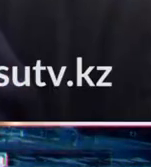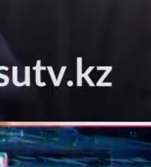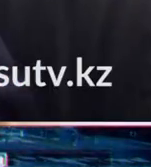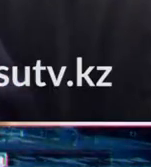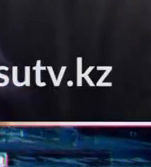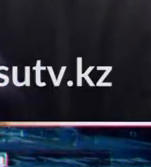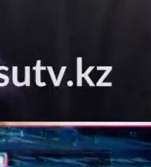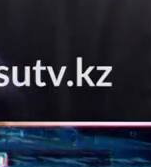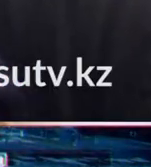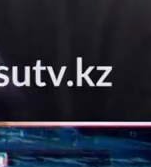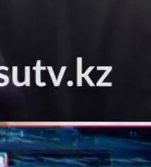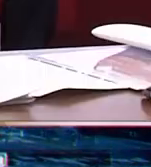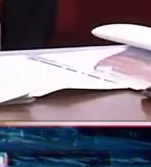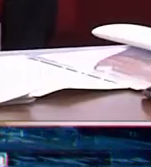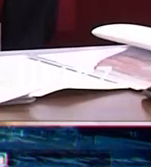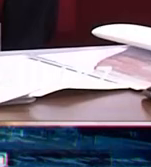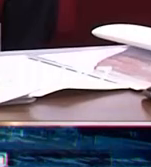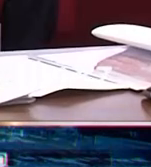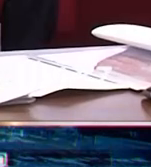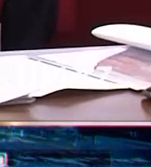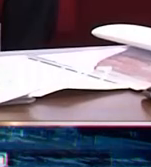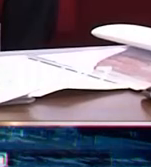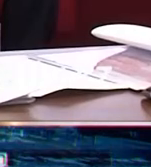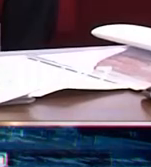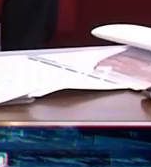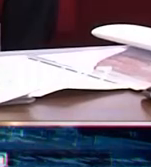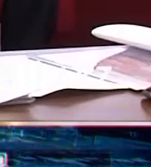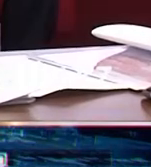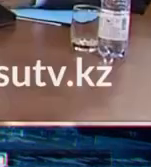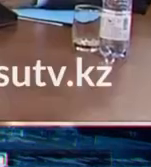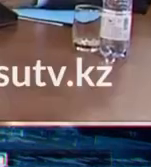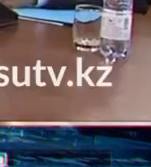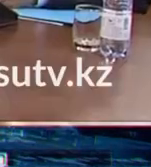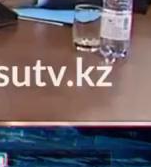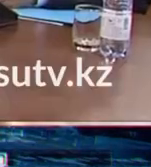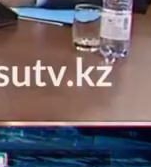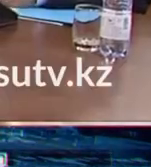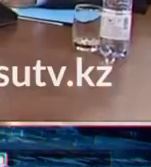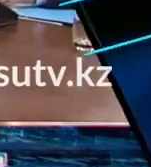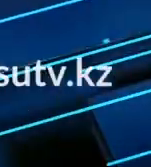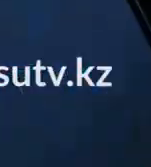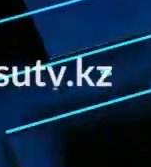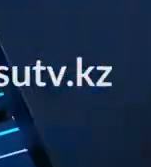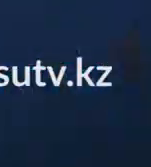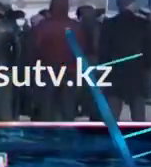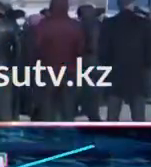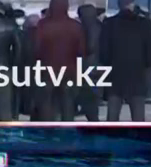Таяу болашақта Алматы облысының Достық бекетінде құрғақ порт ашылады. Бүгін облыс әкімі инвесторлармен кездесті.